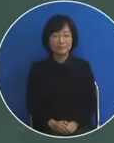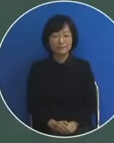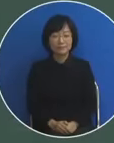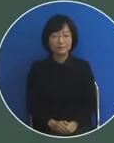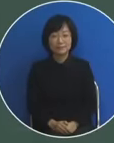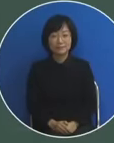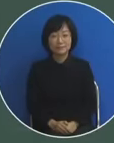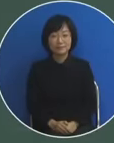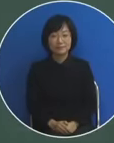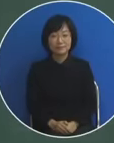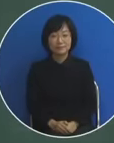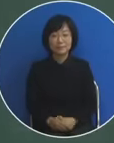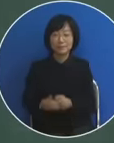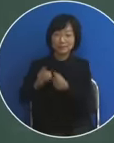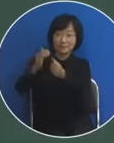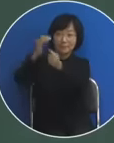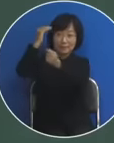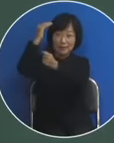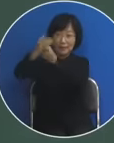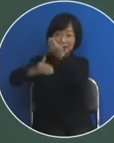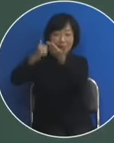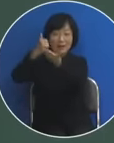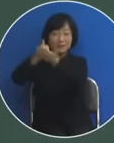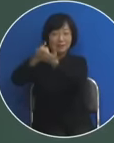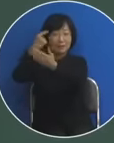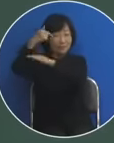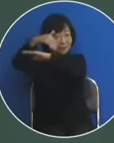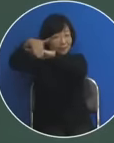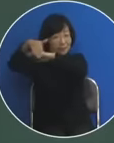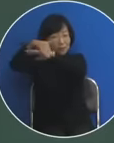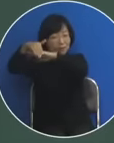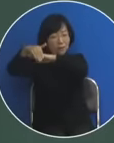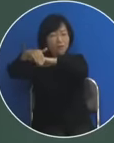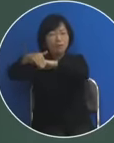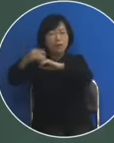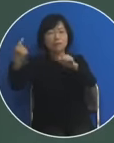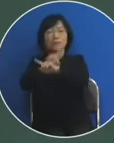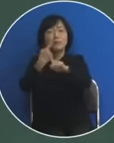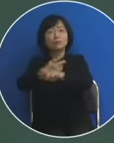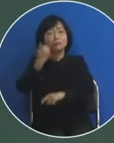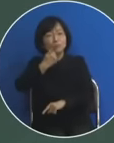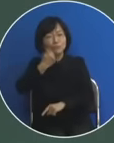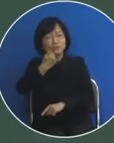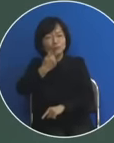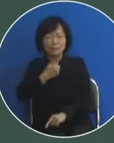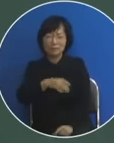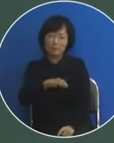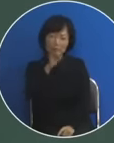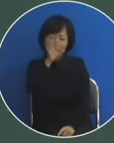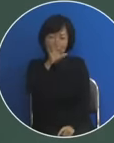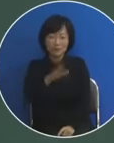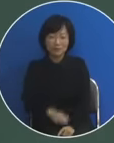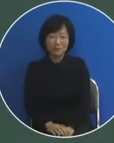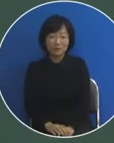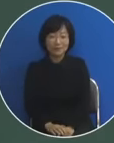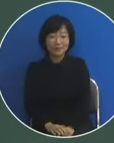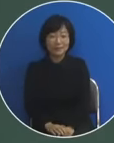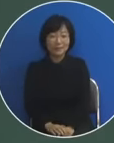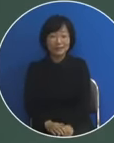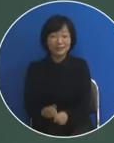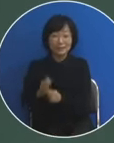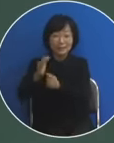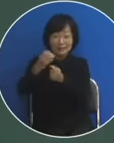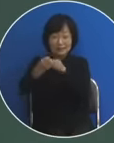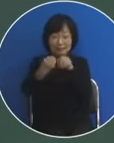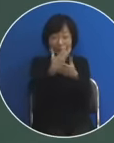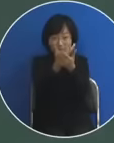예, 하나님의 계획은 아무도 바꿀 수가 없죠. And no one can change God's plan. 그래서 응답 받은 사람들은 하나님의 절대 목표를